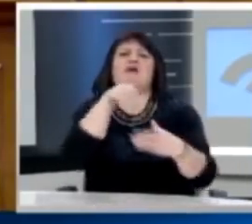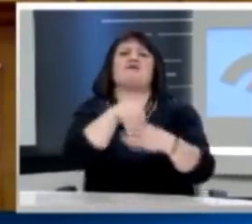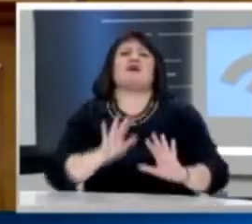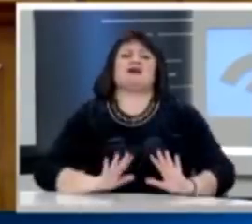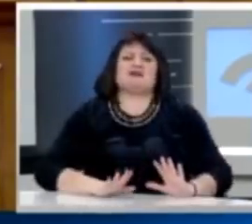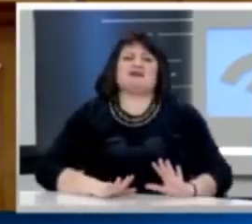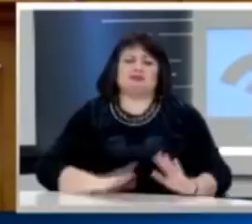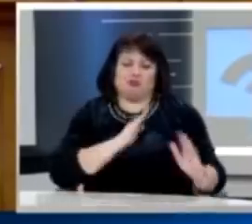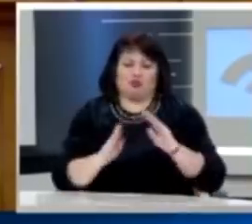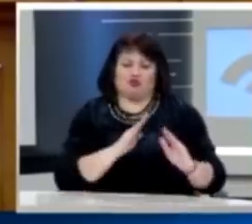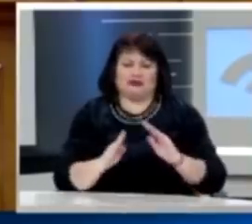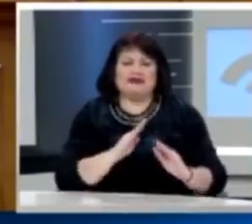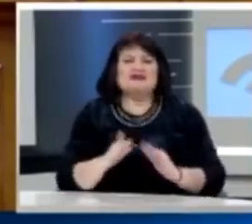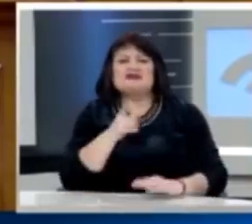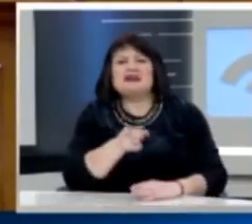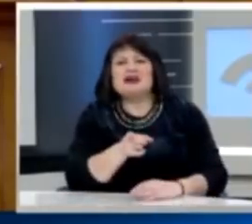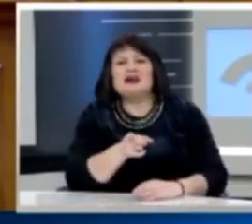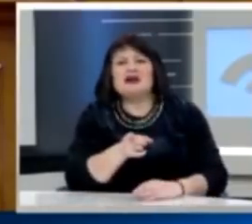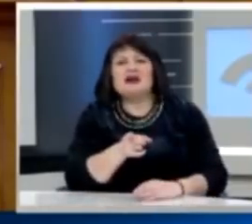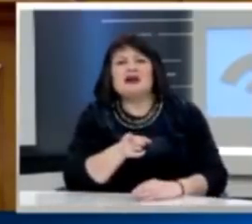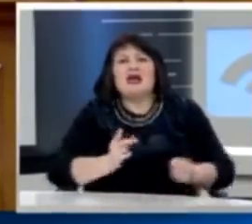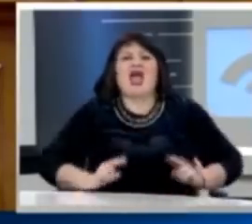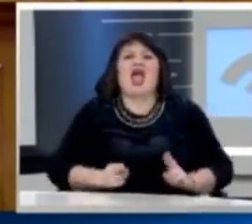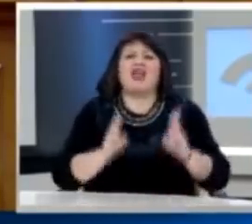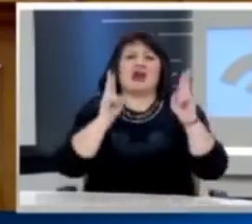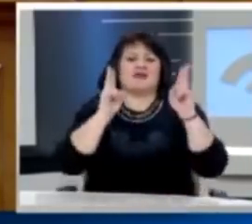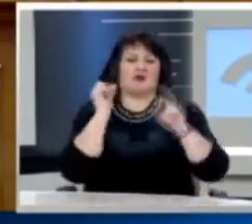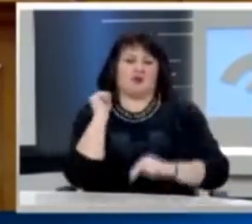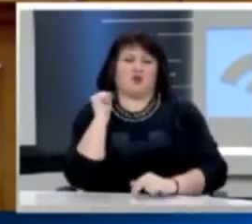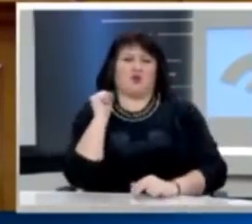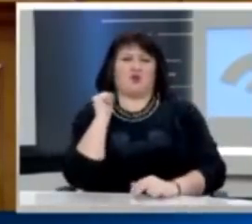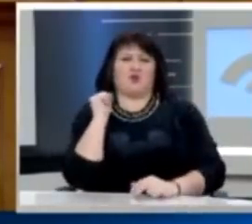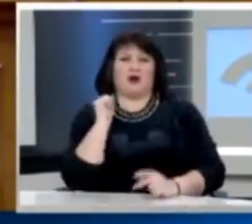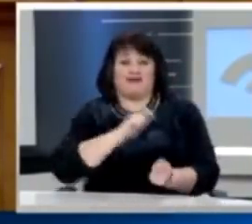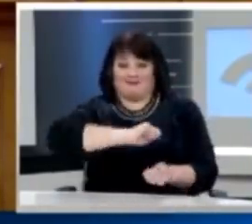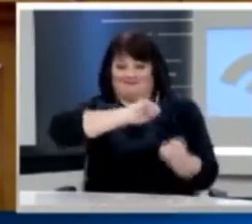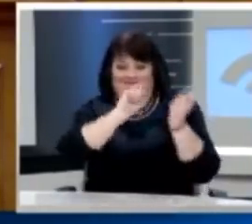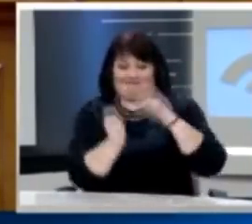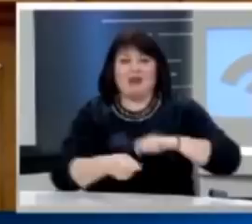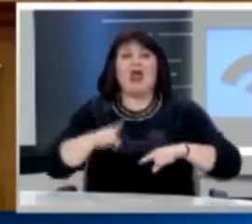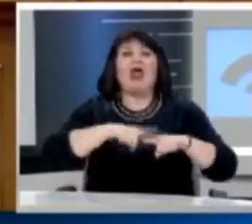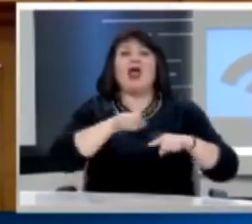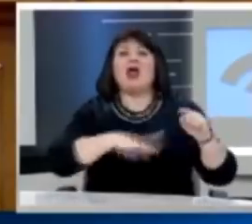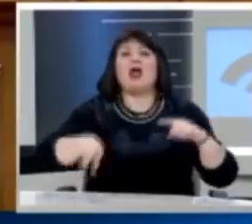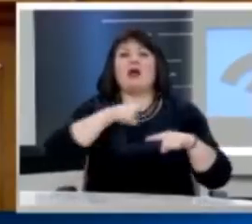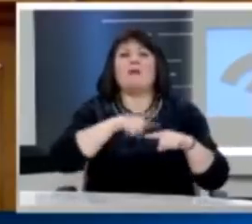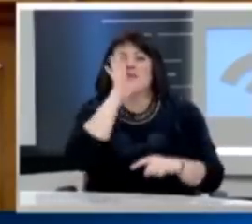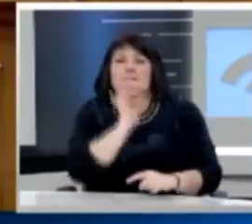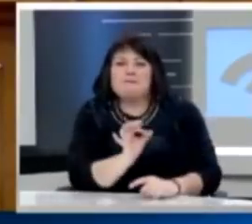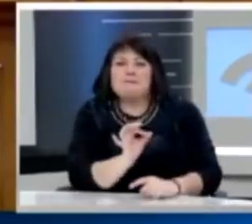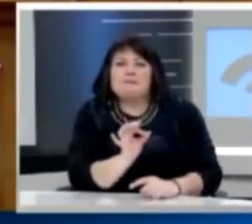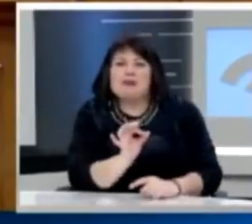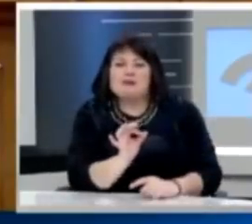να προστατεύσουν συμφέροντα επίσης ενεργειακών κολοσσών, θα μετατρέψουν όμως την Ελλάδα σε